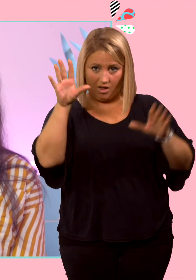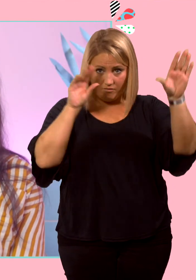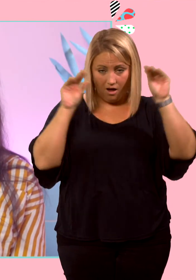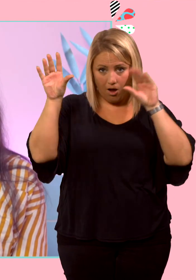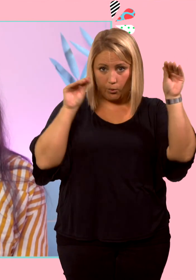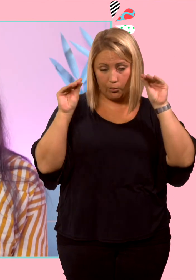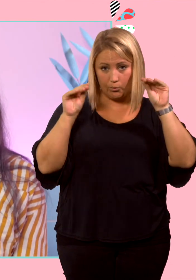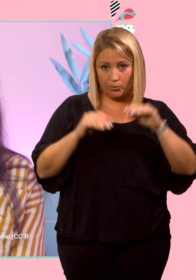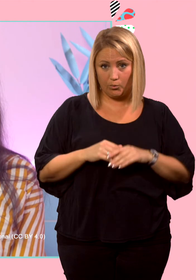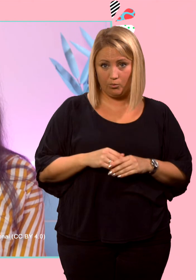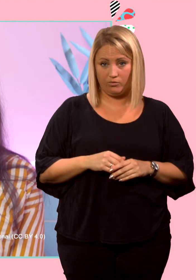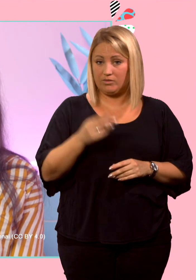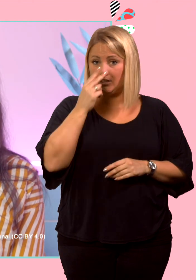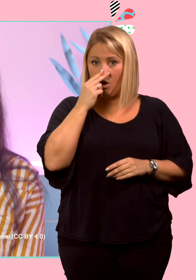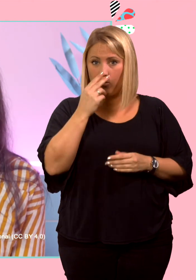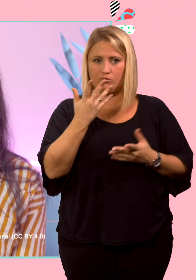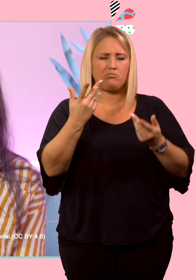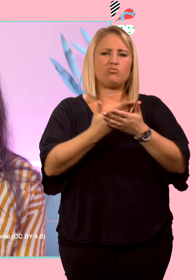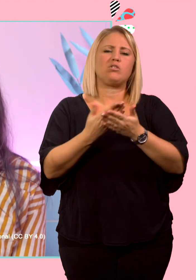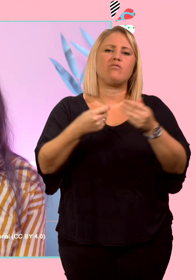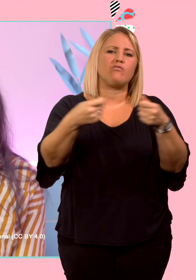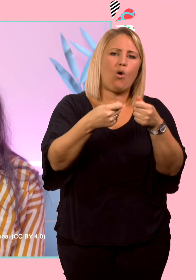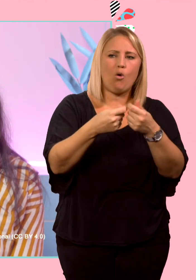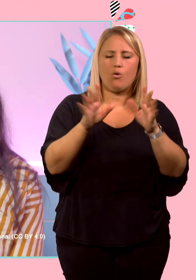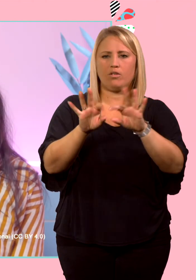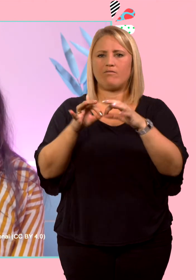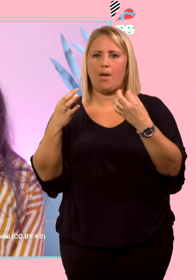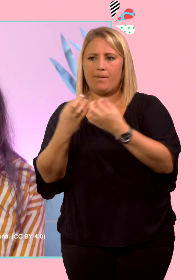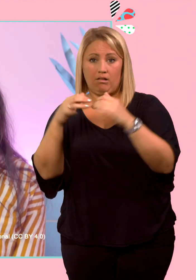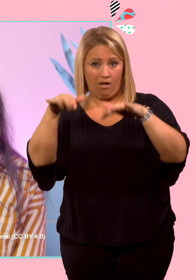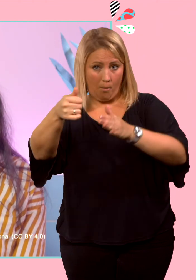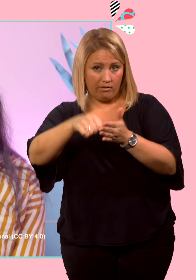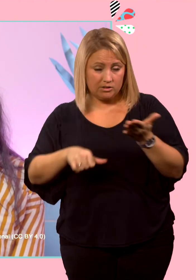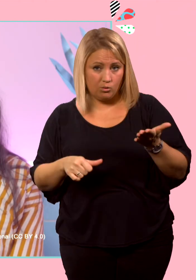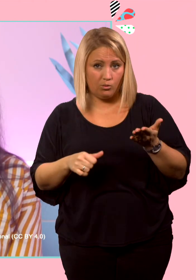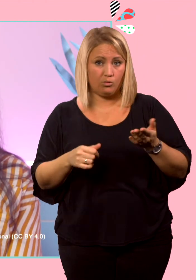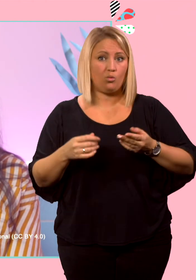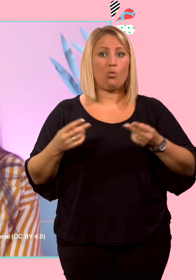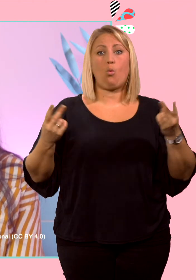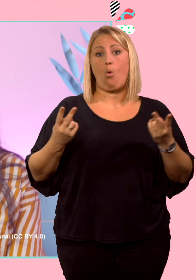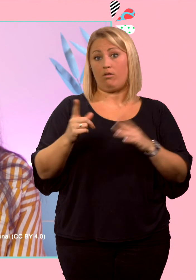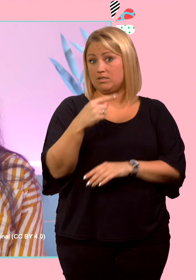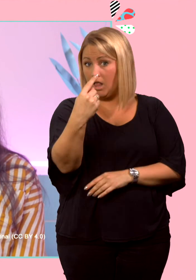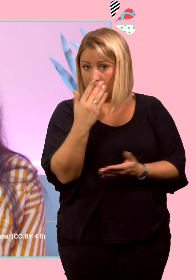damit gemacht, wie es ist, wenn sich Freunde oder Familienmitglieder operieren lassen oder habt ihr euch selbst